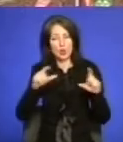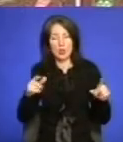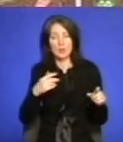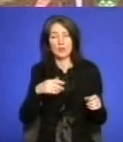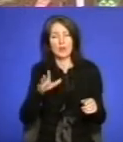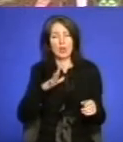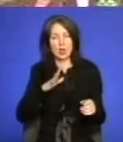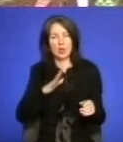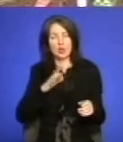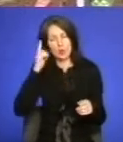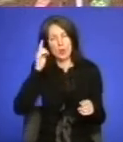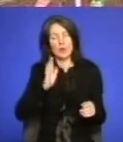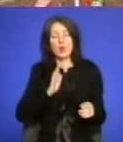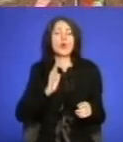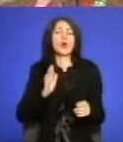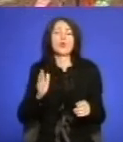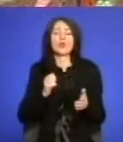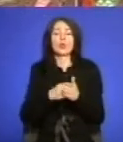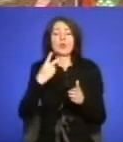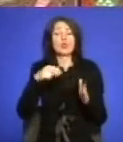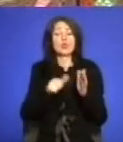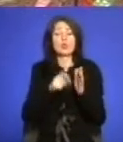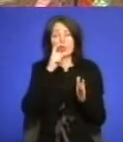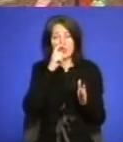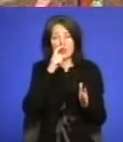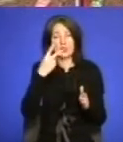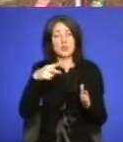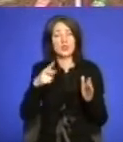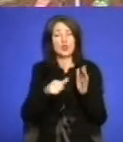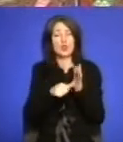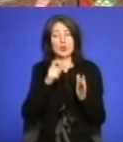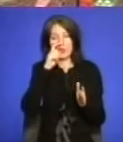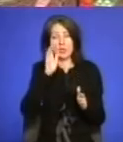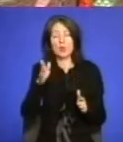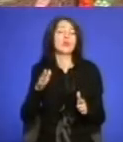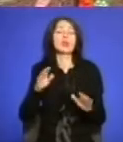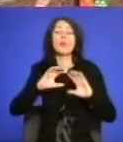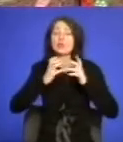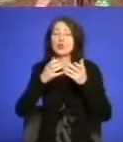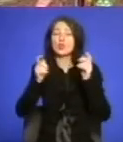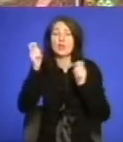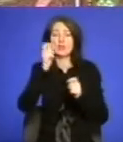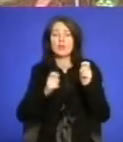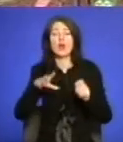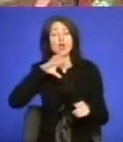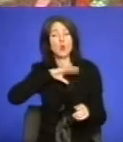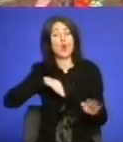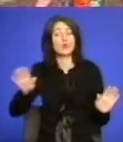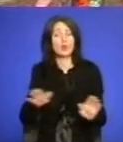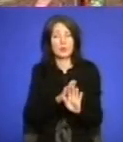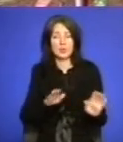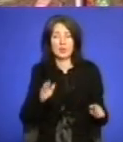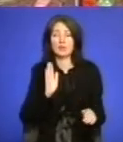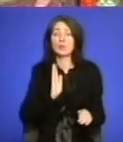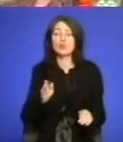квітня адже 28 нас буде проходити міжнародний фестиваль духовної пісні Я там де є благословення він буде проходити